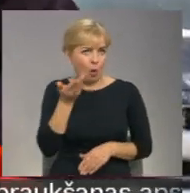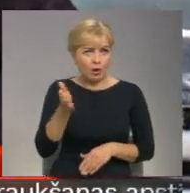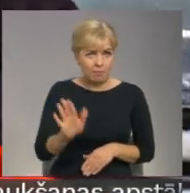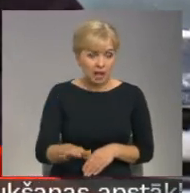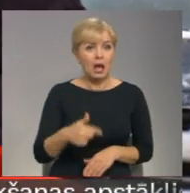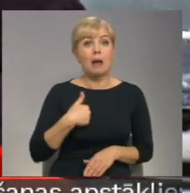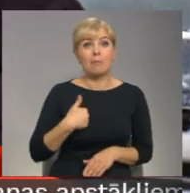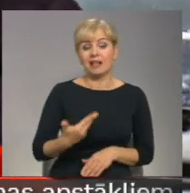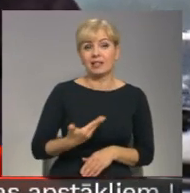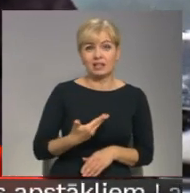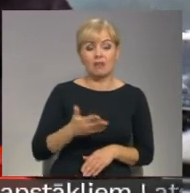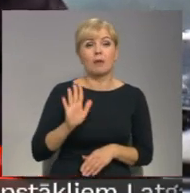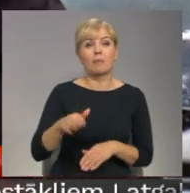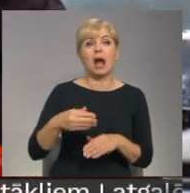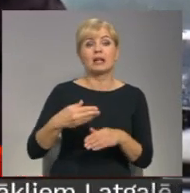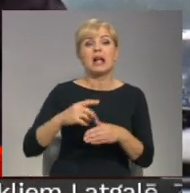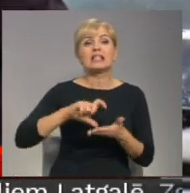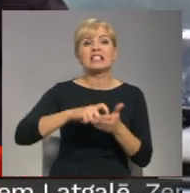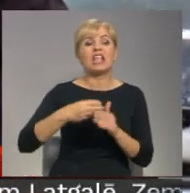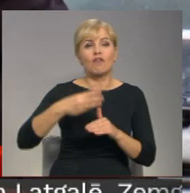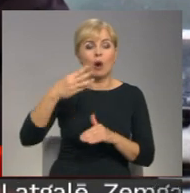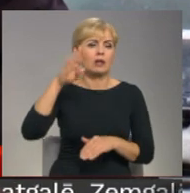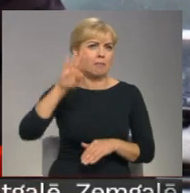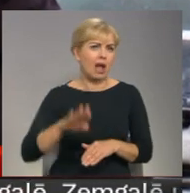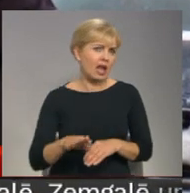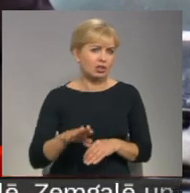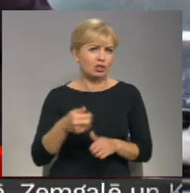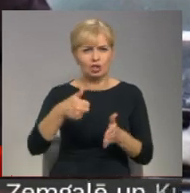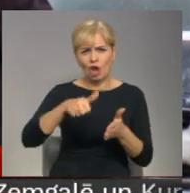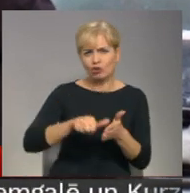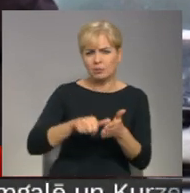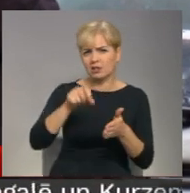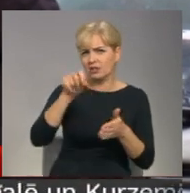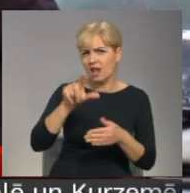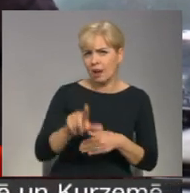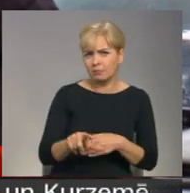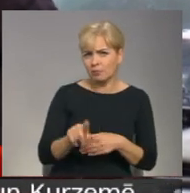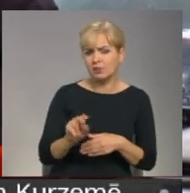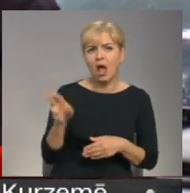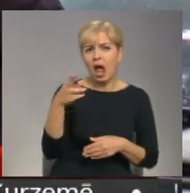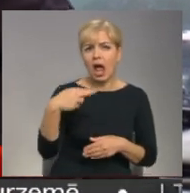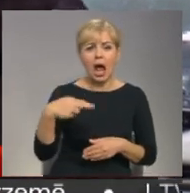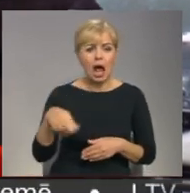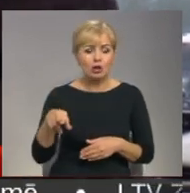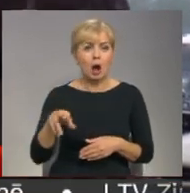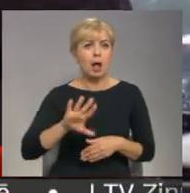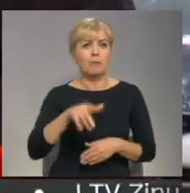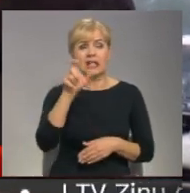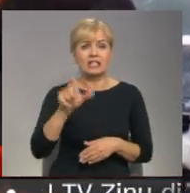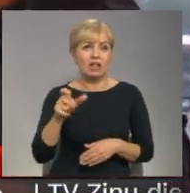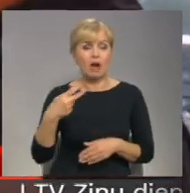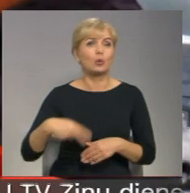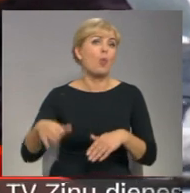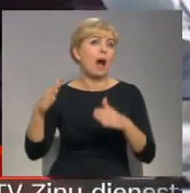no dzīvokļiem maksājām, piemēram, pa mēnesi tur sanāk nu 16-17 eiro, ja? Bet cilvēks no